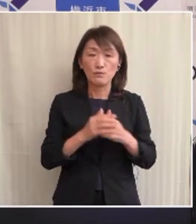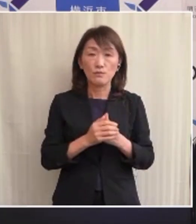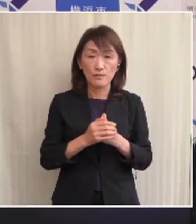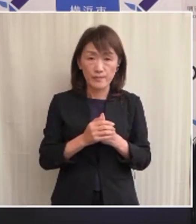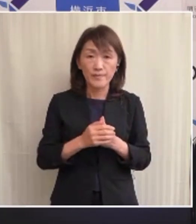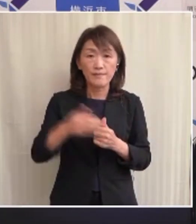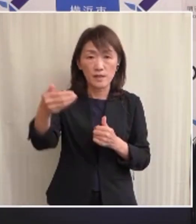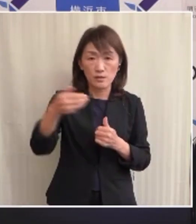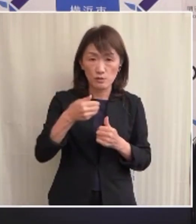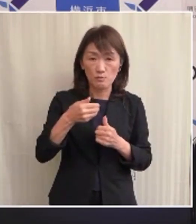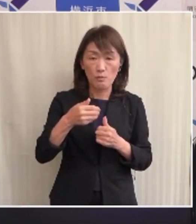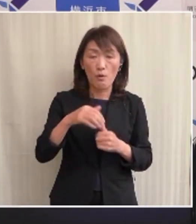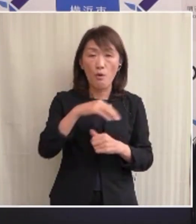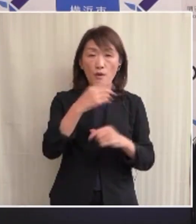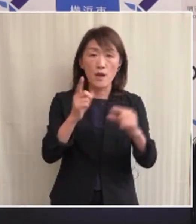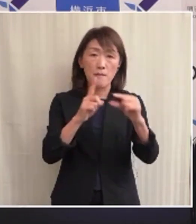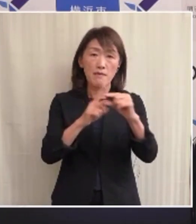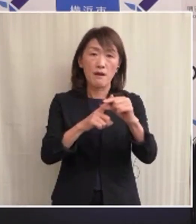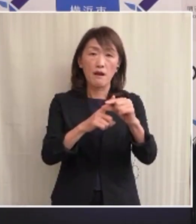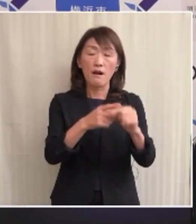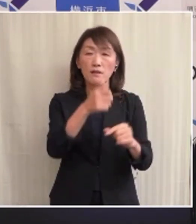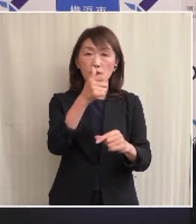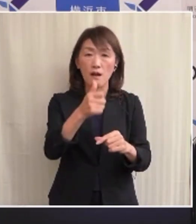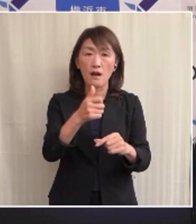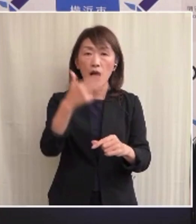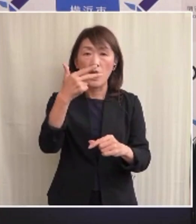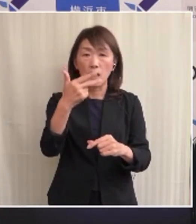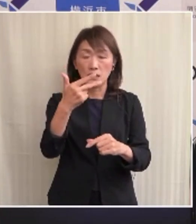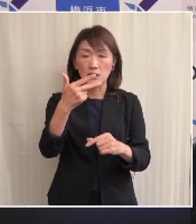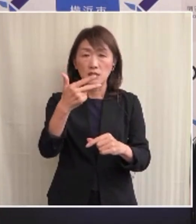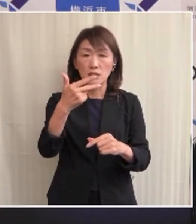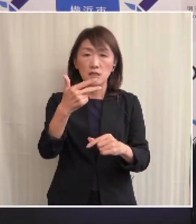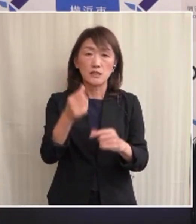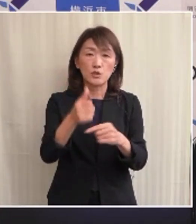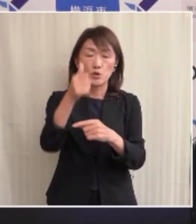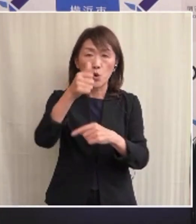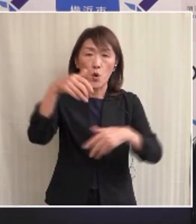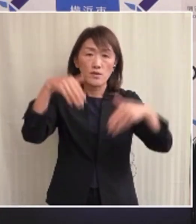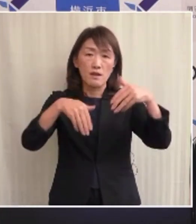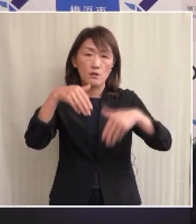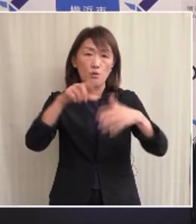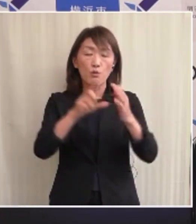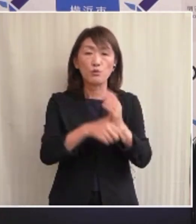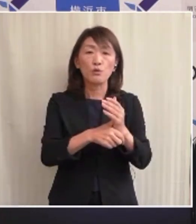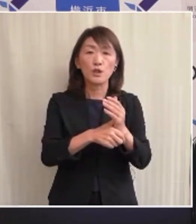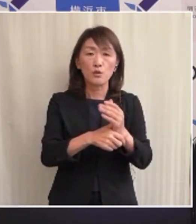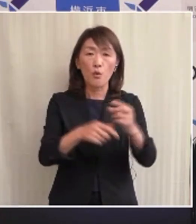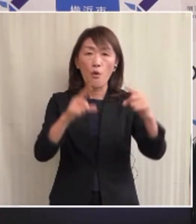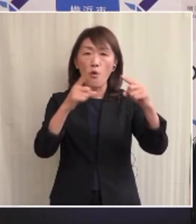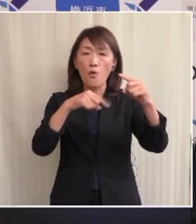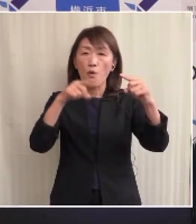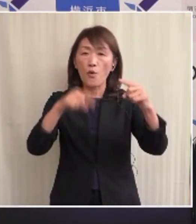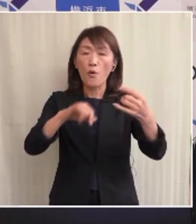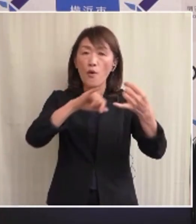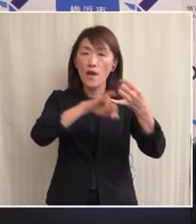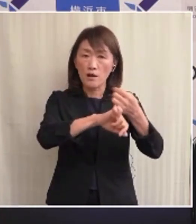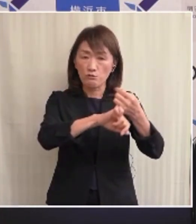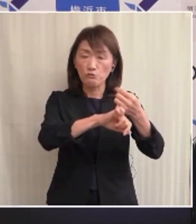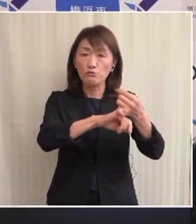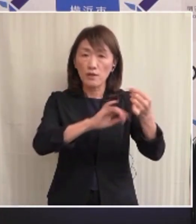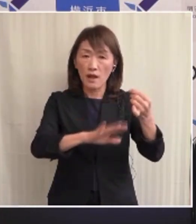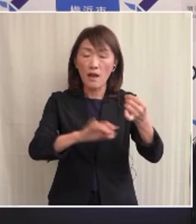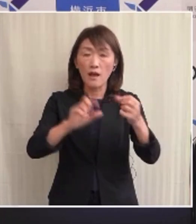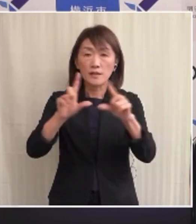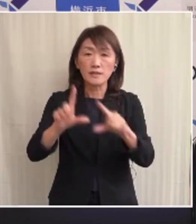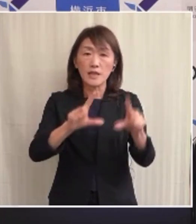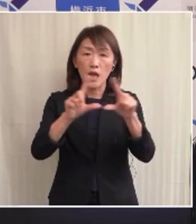さんの市長選の時の公約でもあり、今でもオフィシャルサイトに記載されてますけど、これ生活困難世